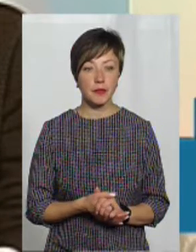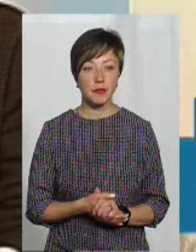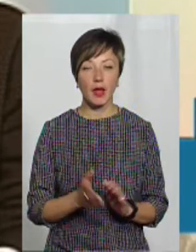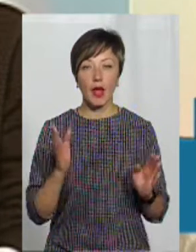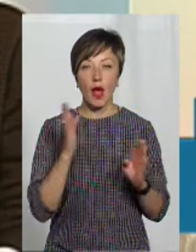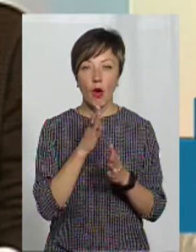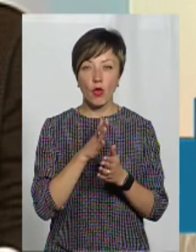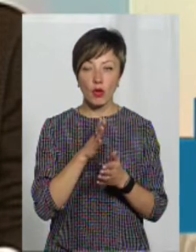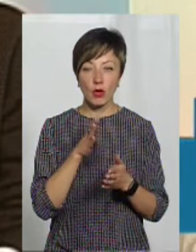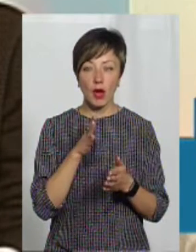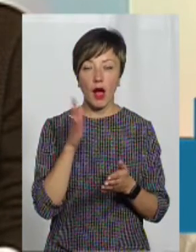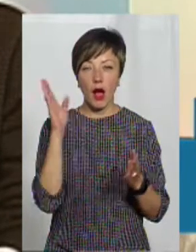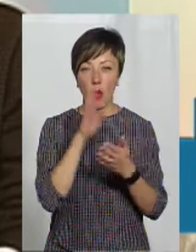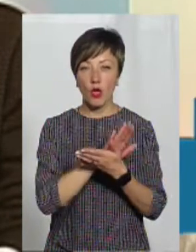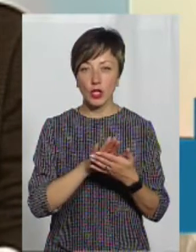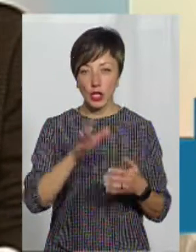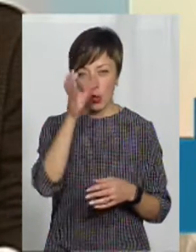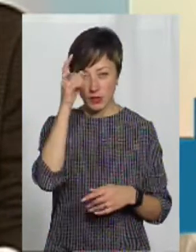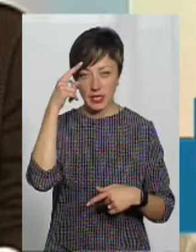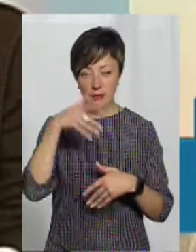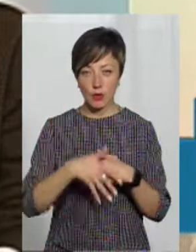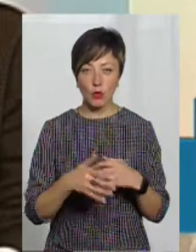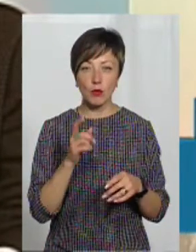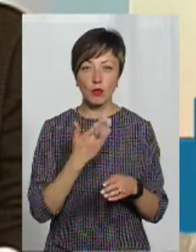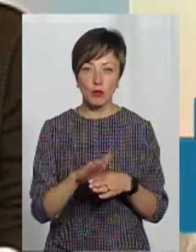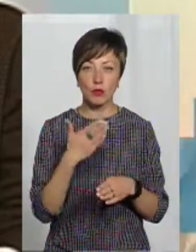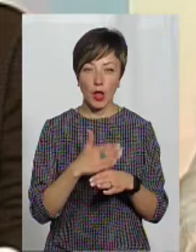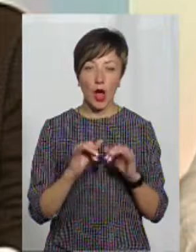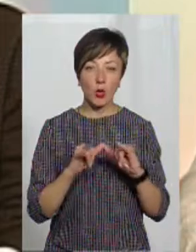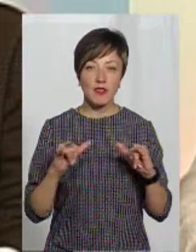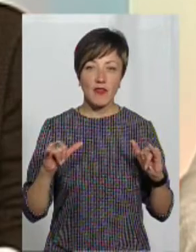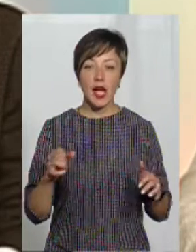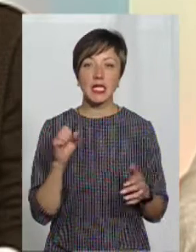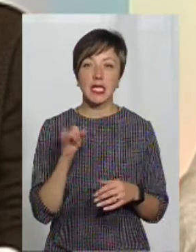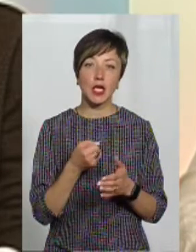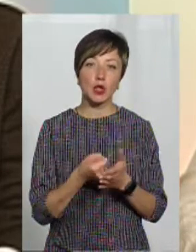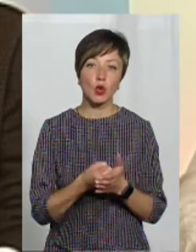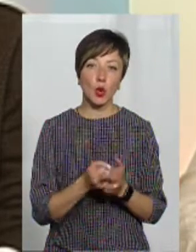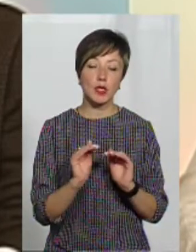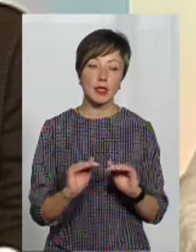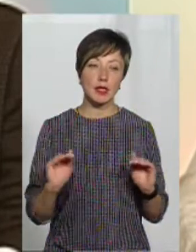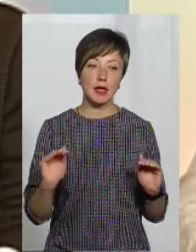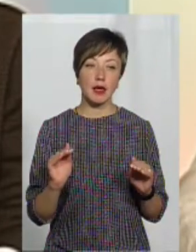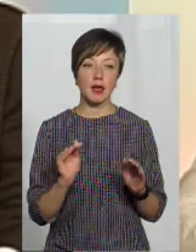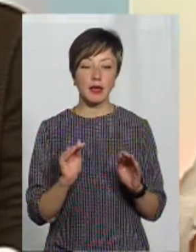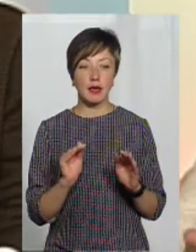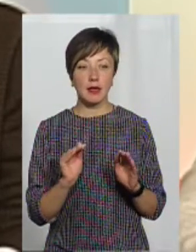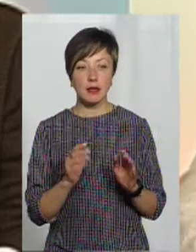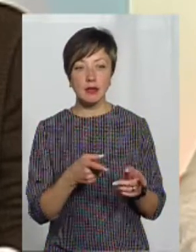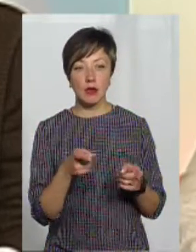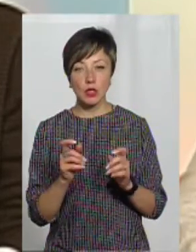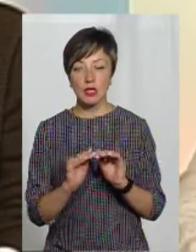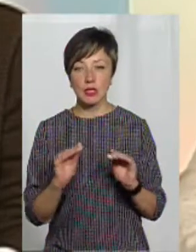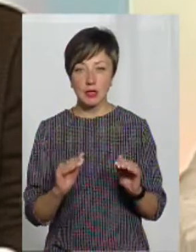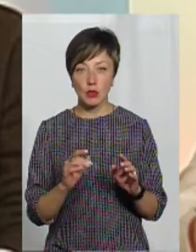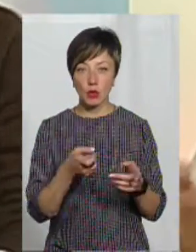Екологічна свідомість, все одно екологічна освіта в нас помаленьку розвивається, і до дітей це доноситься, діти